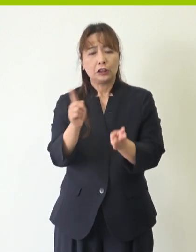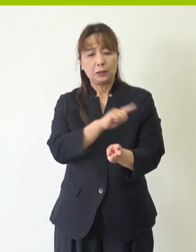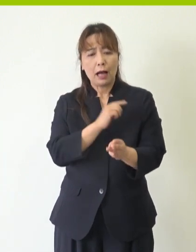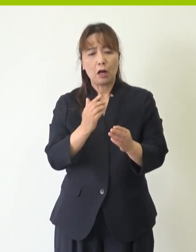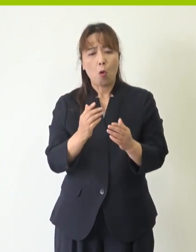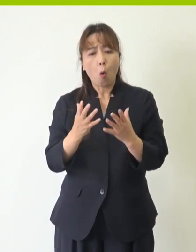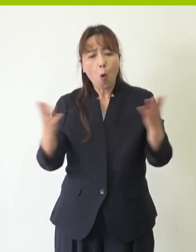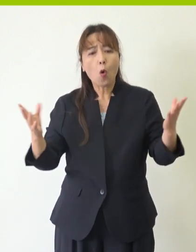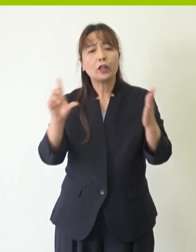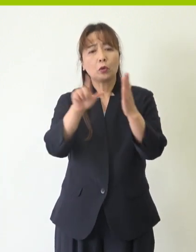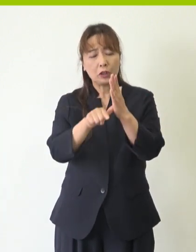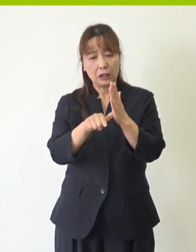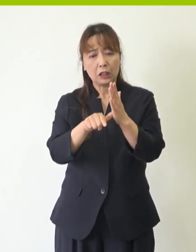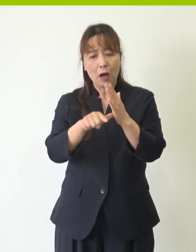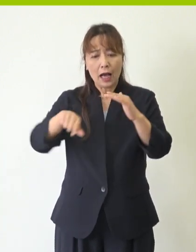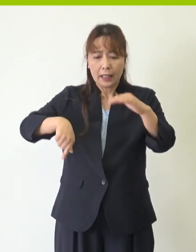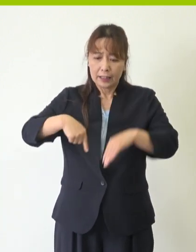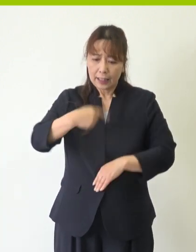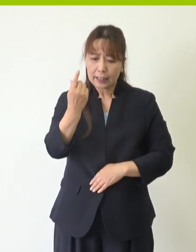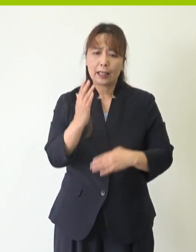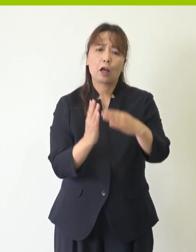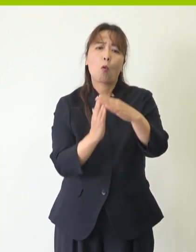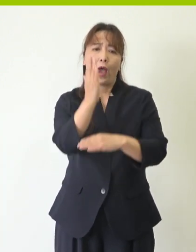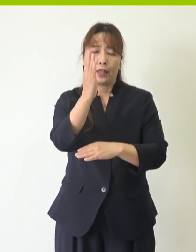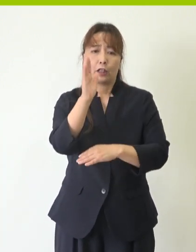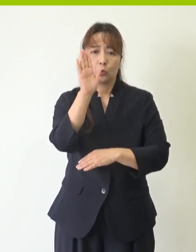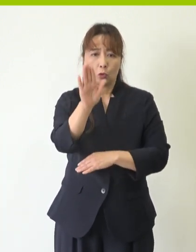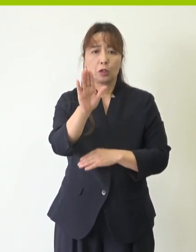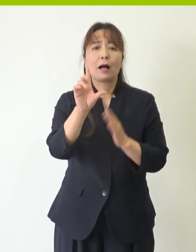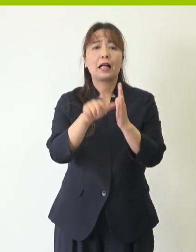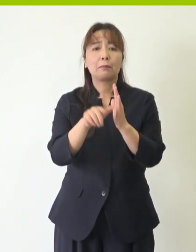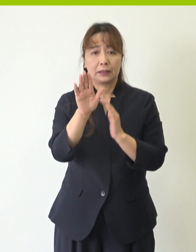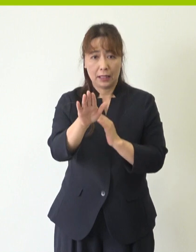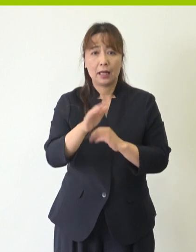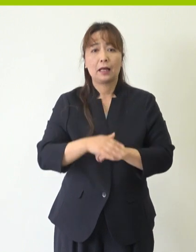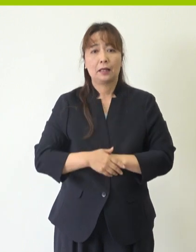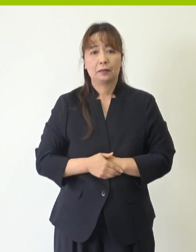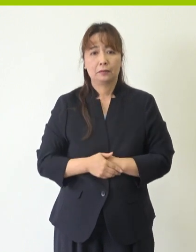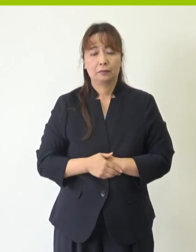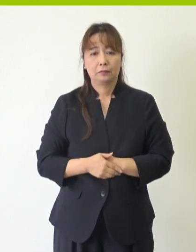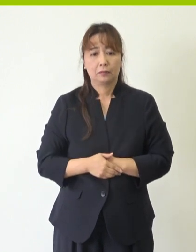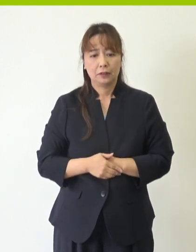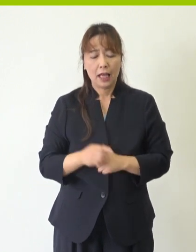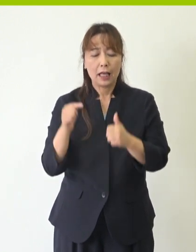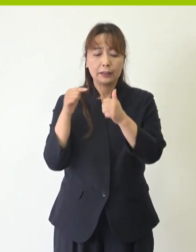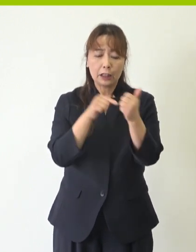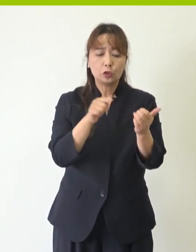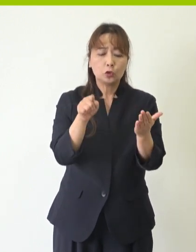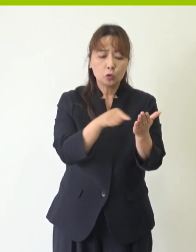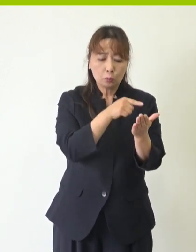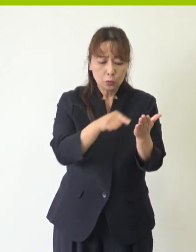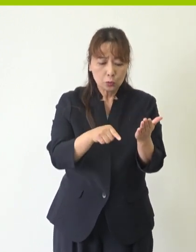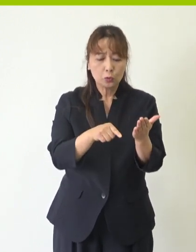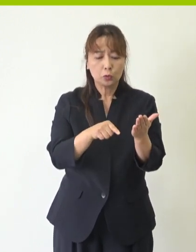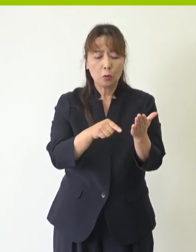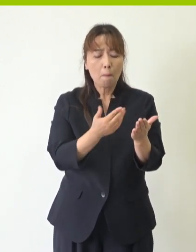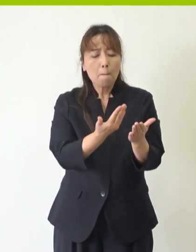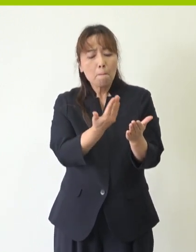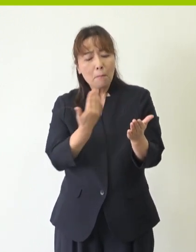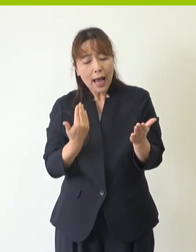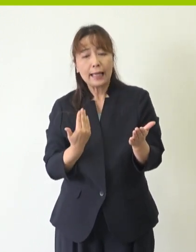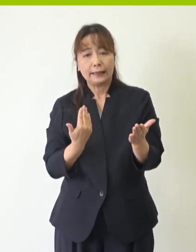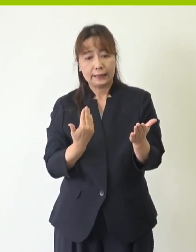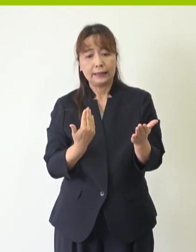ございますそれからのポーズ重要なのはですねやはりさっ処分をする前に城東